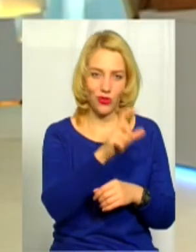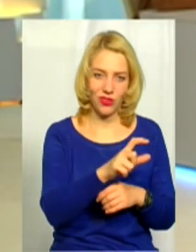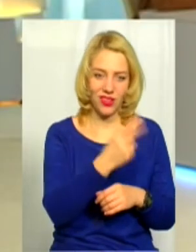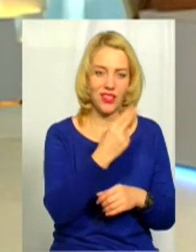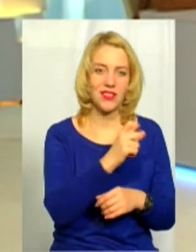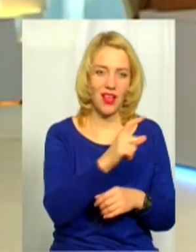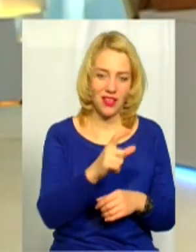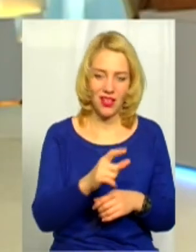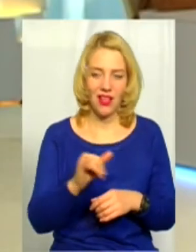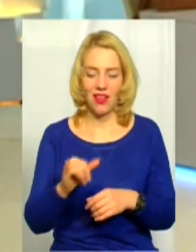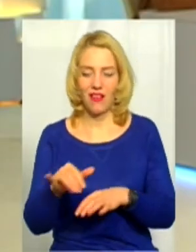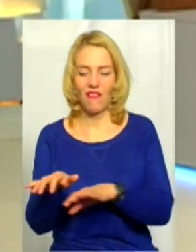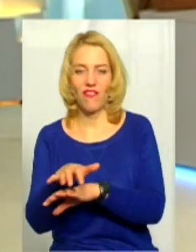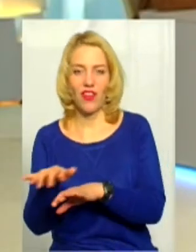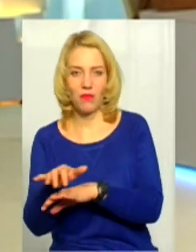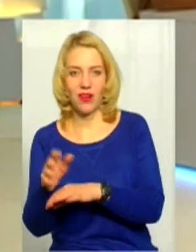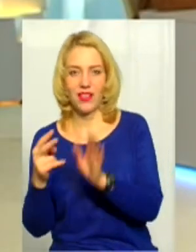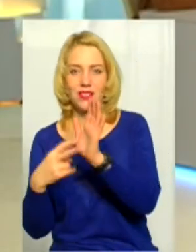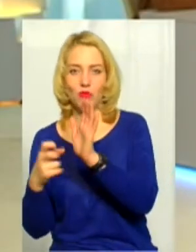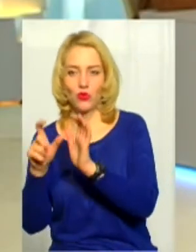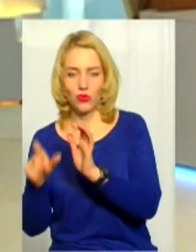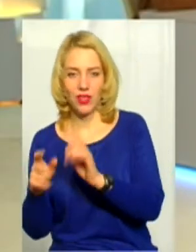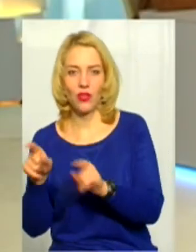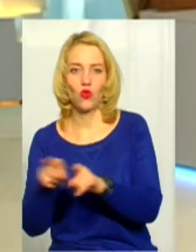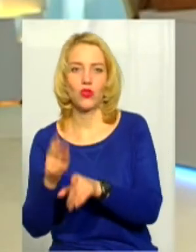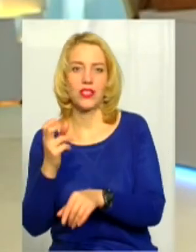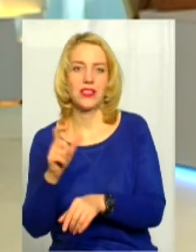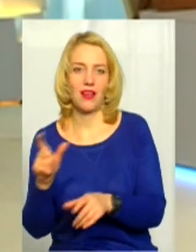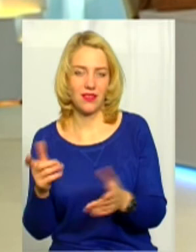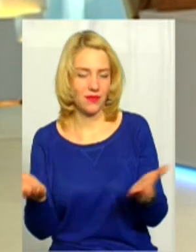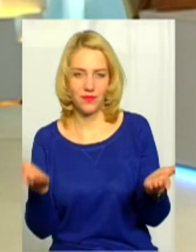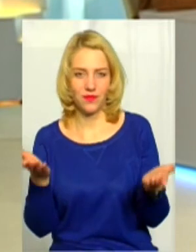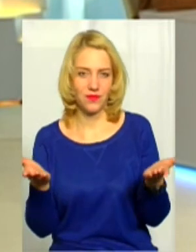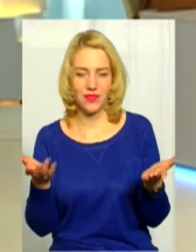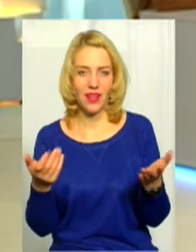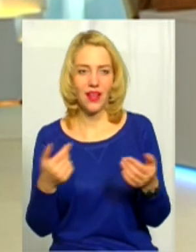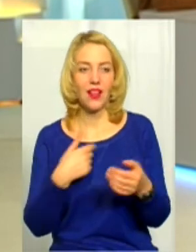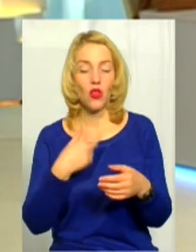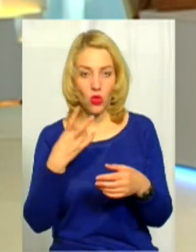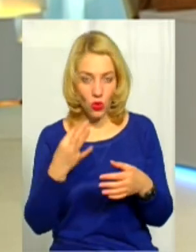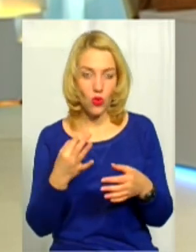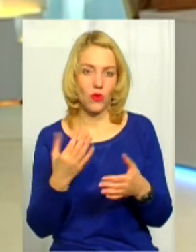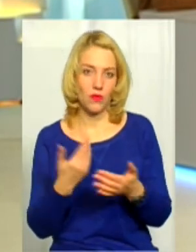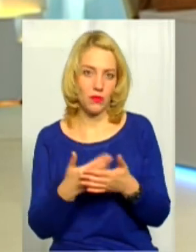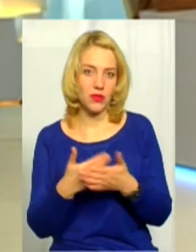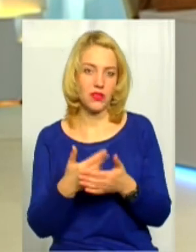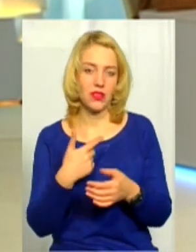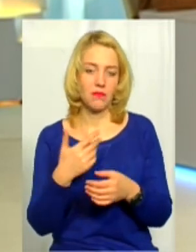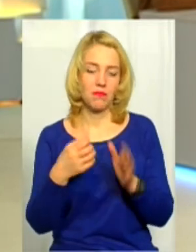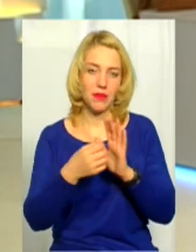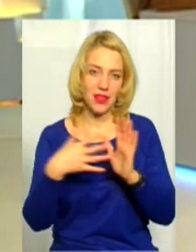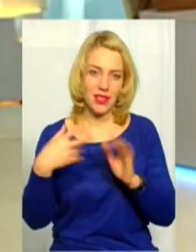ми будемо називати фабрикою або цехом, у нас немає чіткої дефініції. Але я думаю, що ще десь близько